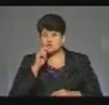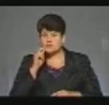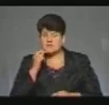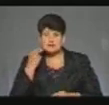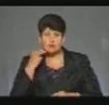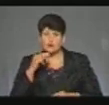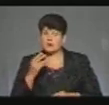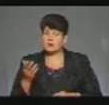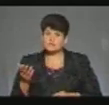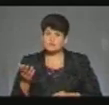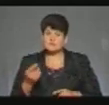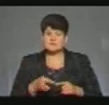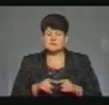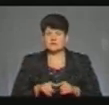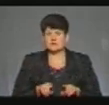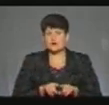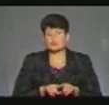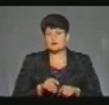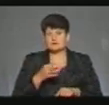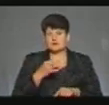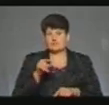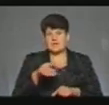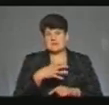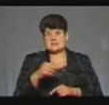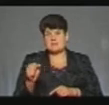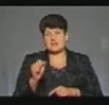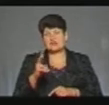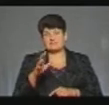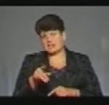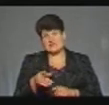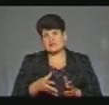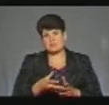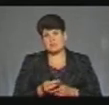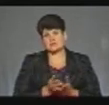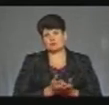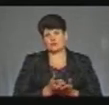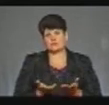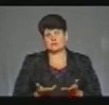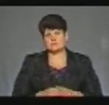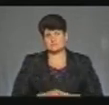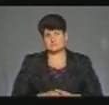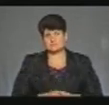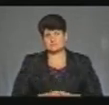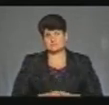покращилося, ну, знаєте, це все одно, що сказати, що в тебе забрали квартиру і ти не платиш комунпослуги. Цільний позитив.